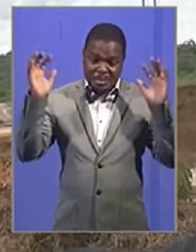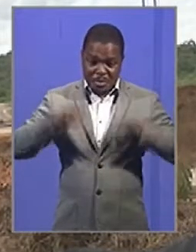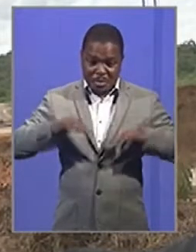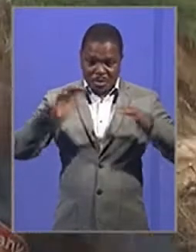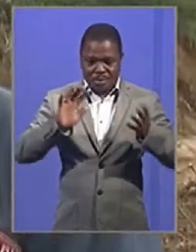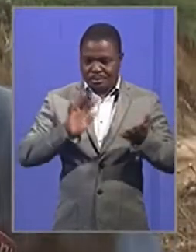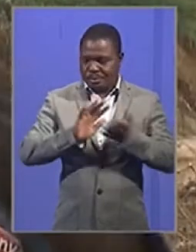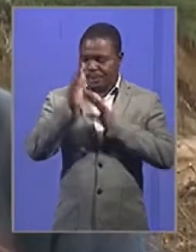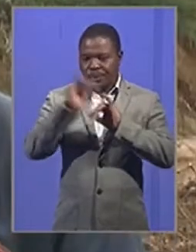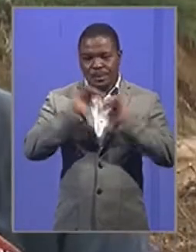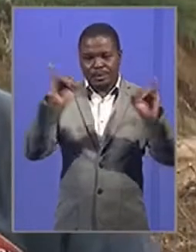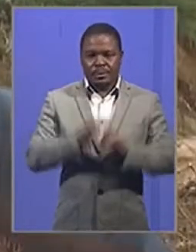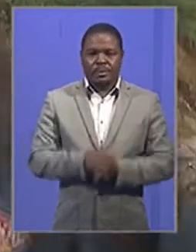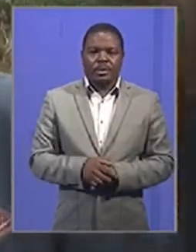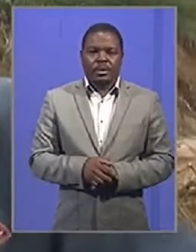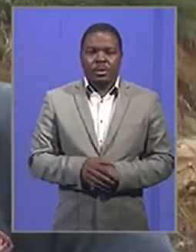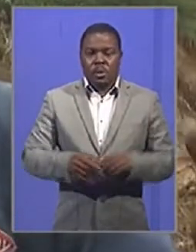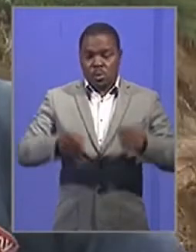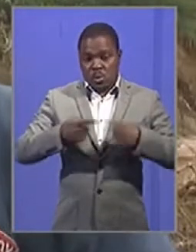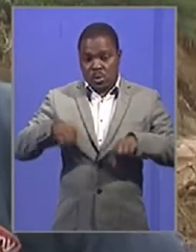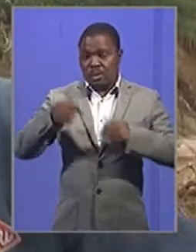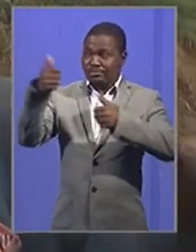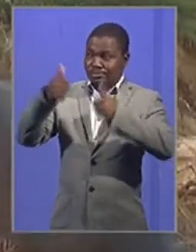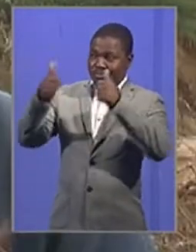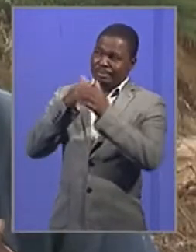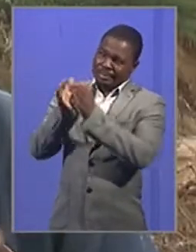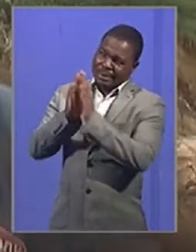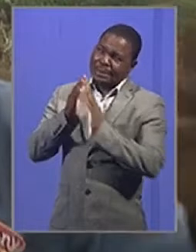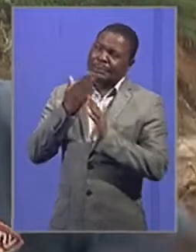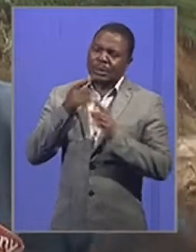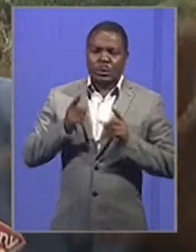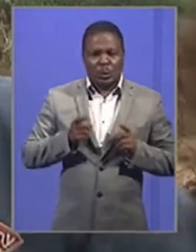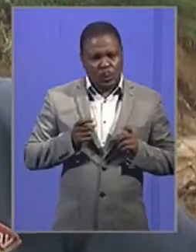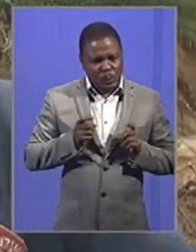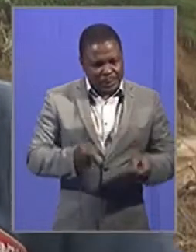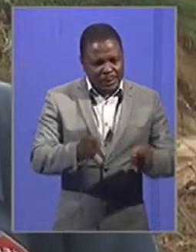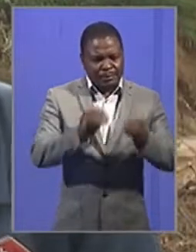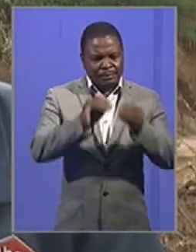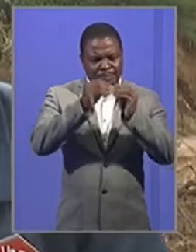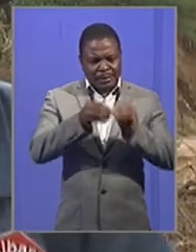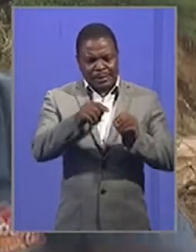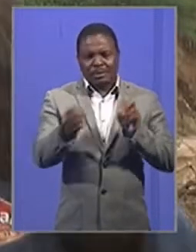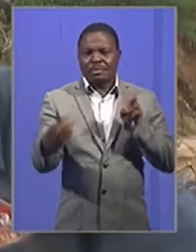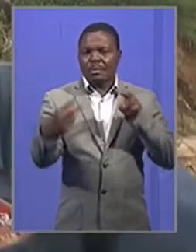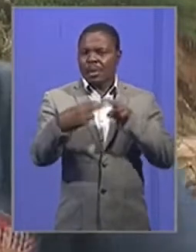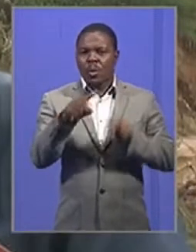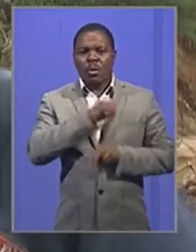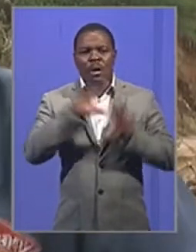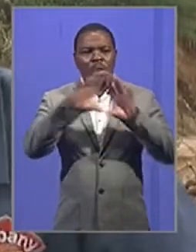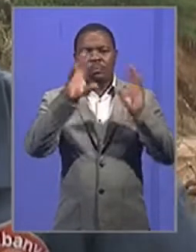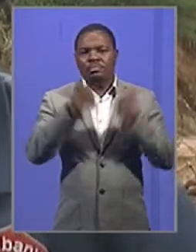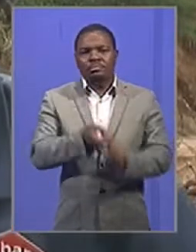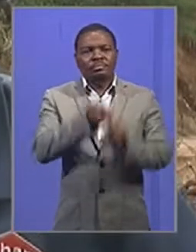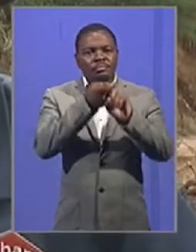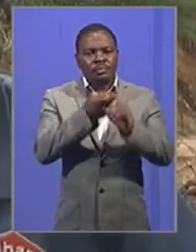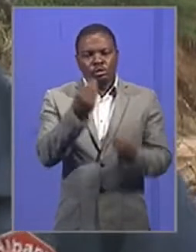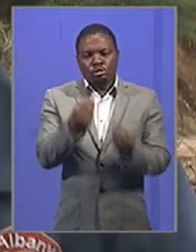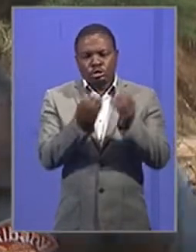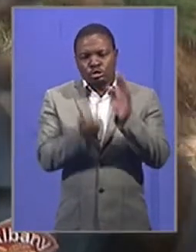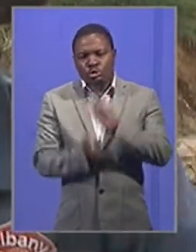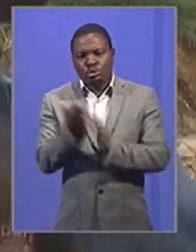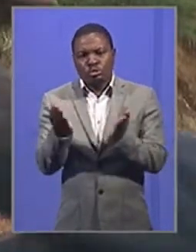senyeditse thata. Se ne re se kopela mo bore ba batona re ba dire ka potlako ba di baganyetse borugo bo ka gore sengwe sengwe se ba bone bana ba dikolong